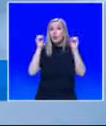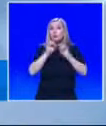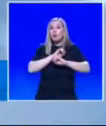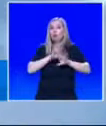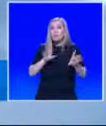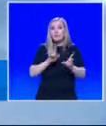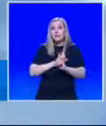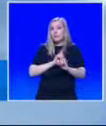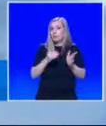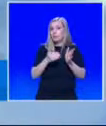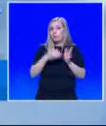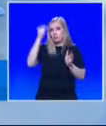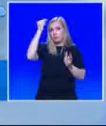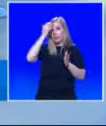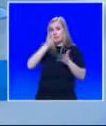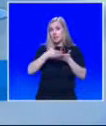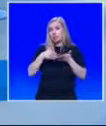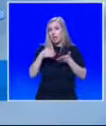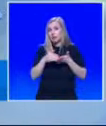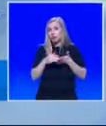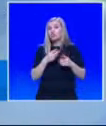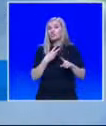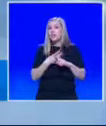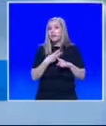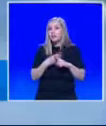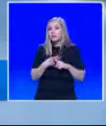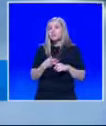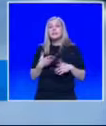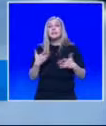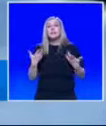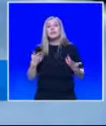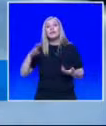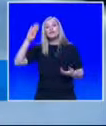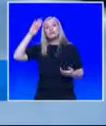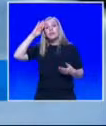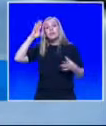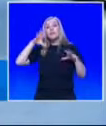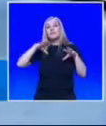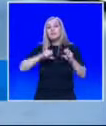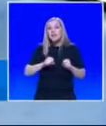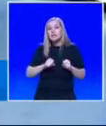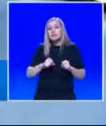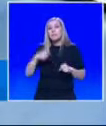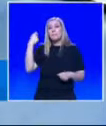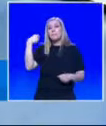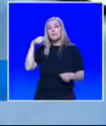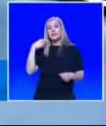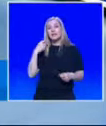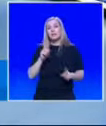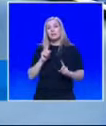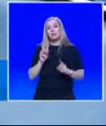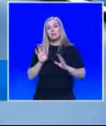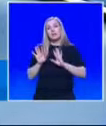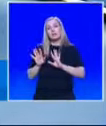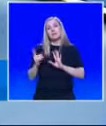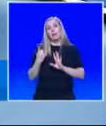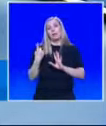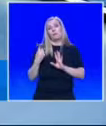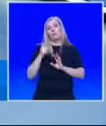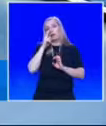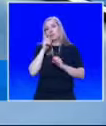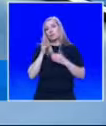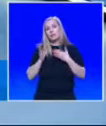бъде част от шенгенското пространство. Така че служебната власт на президента не може да бъде негова самоцел и,